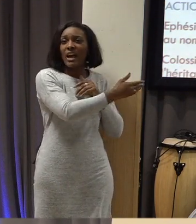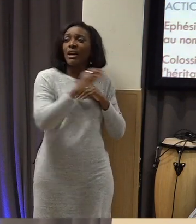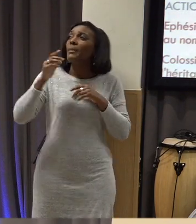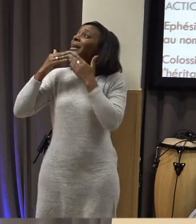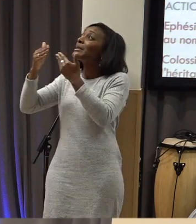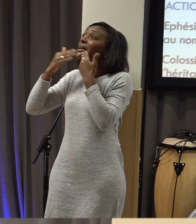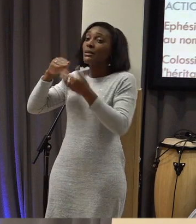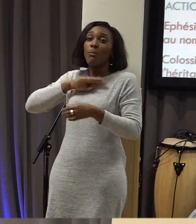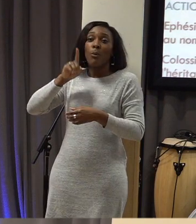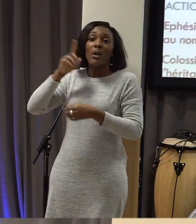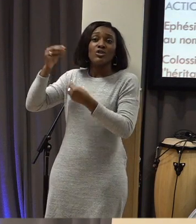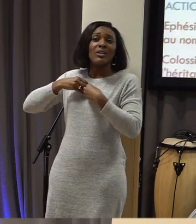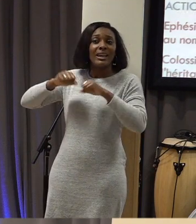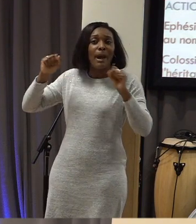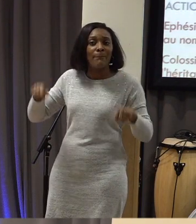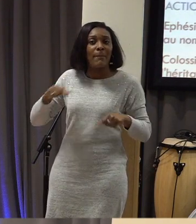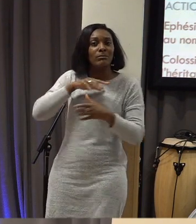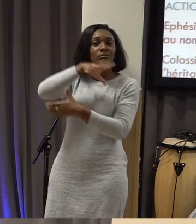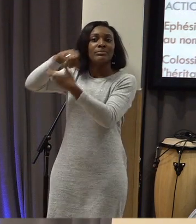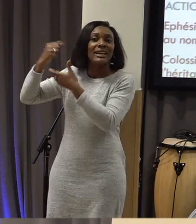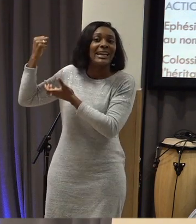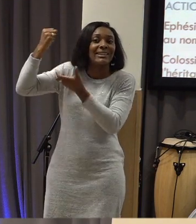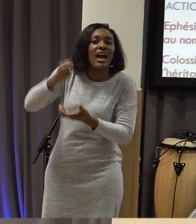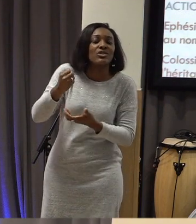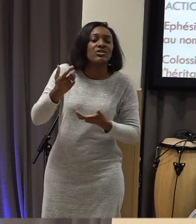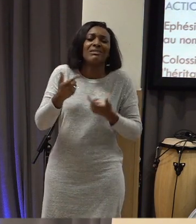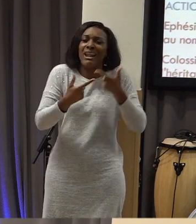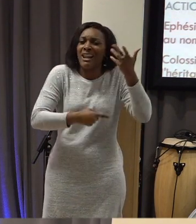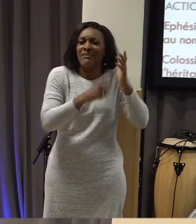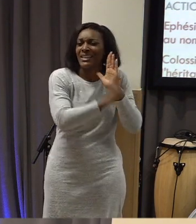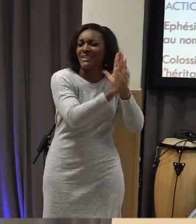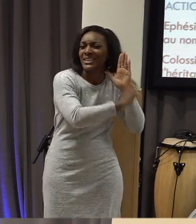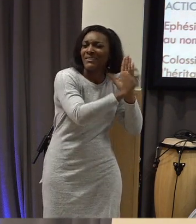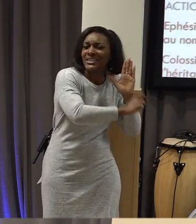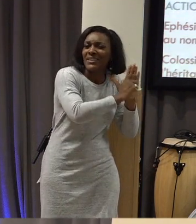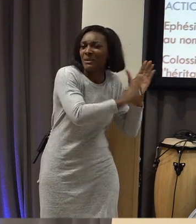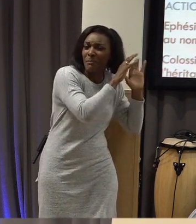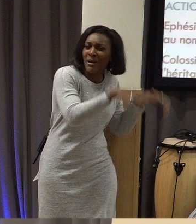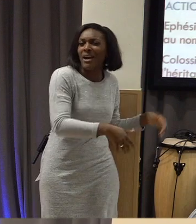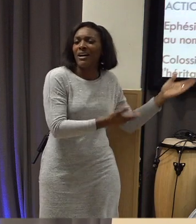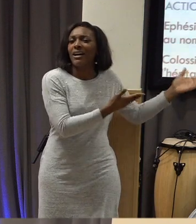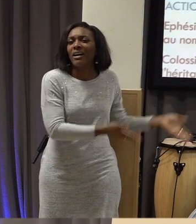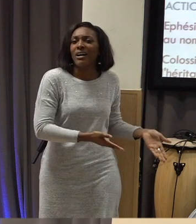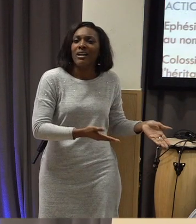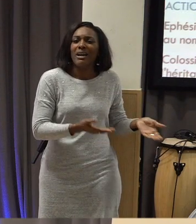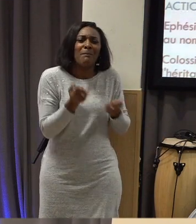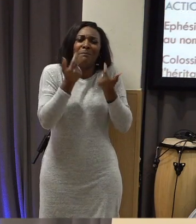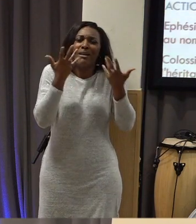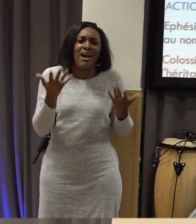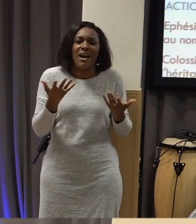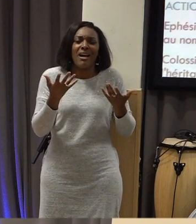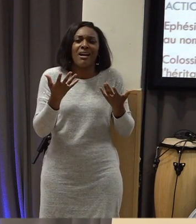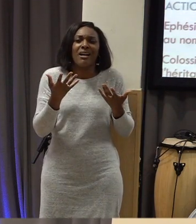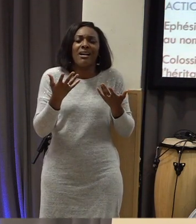à l'héritage des saints dans la lumière. Dans le Nouveau Testament, dans les Épîtres, il y a plein de fois cette expression «